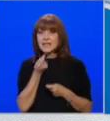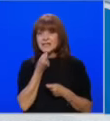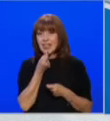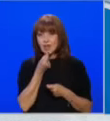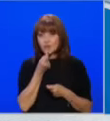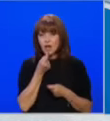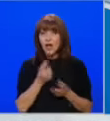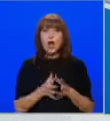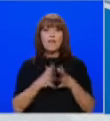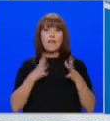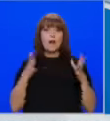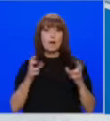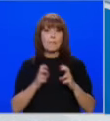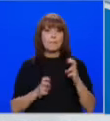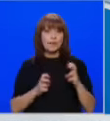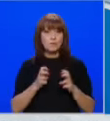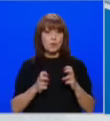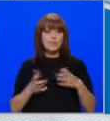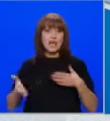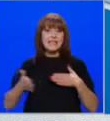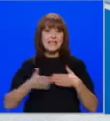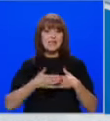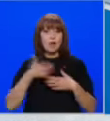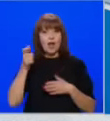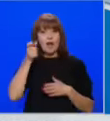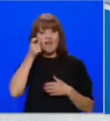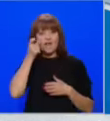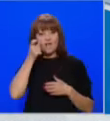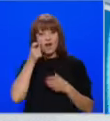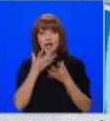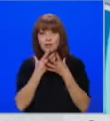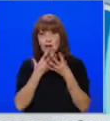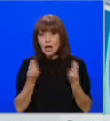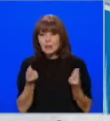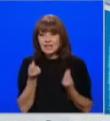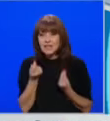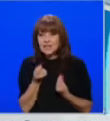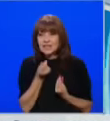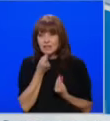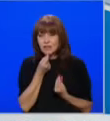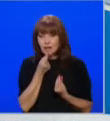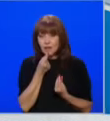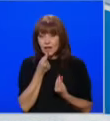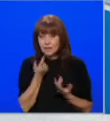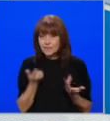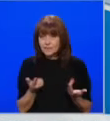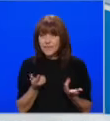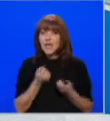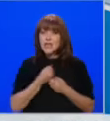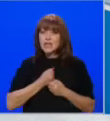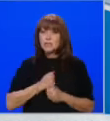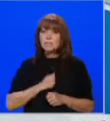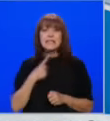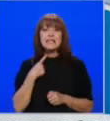Най-големият преработвател в България затвори завода си край Варна заради липсата на суровина. В същото време земеделски стопани търпят